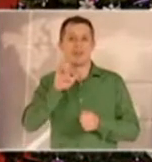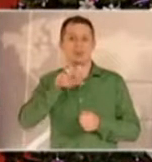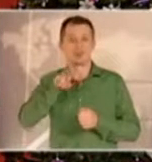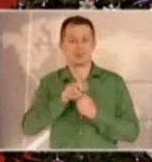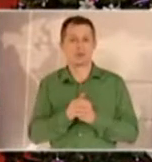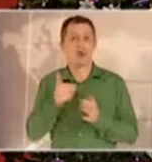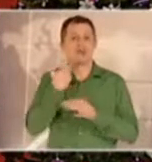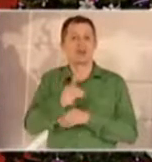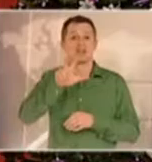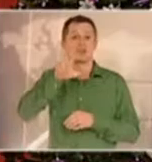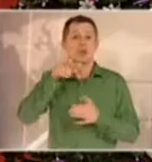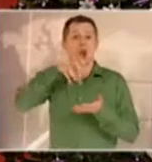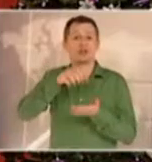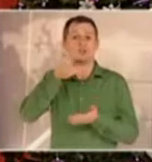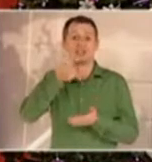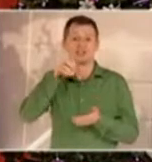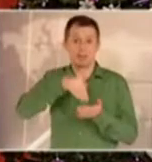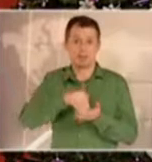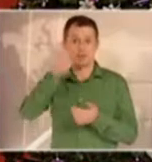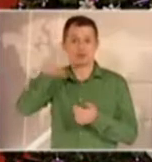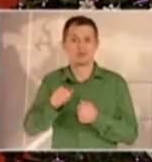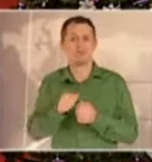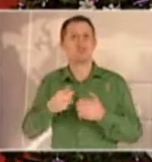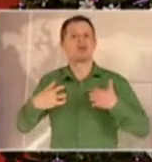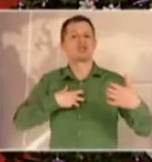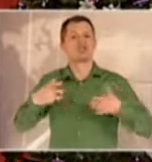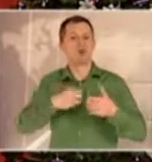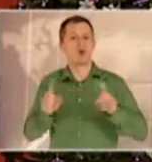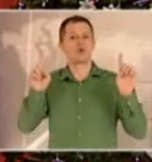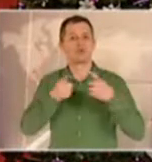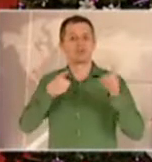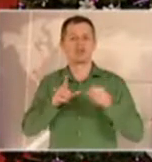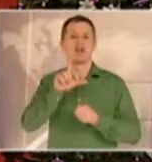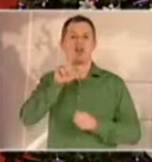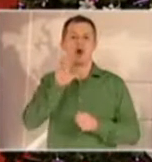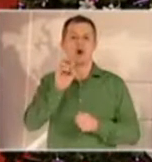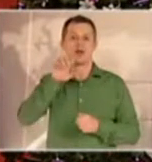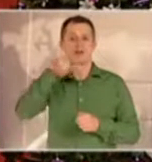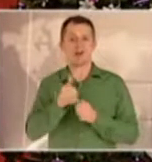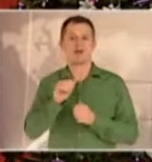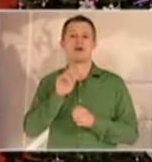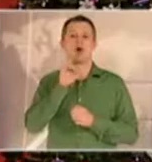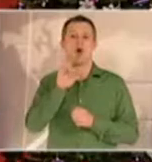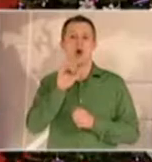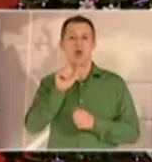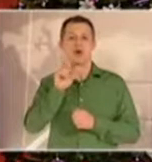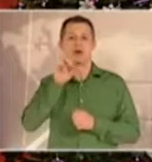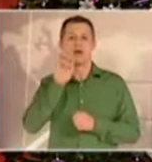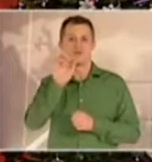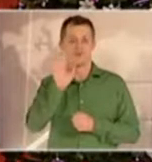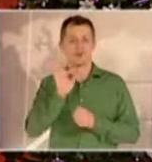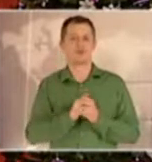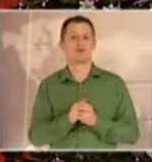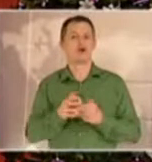bine de 30 de mii de persoane. Show-ul live al unor artiști precum Delia, Loredana sau Holograf a încântat atât auzul cât și privirile